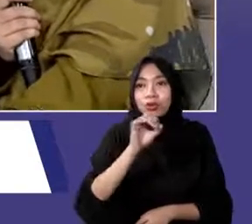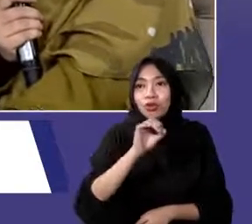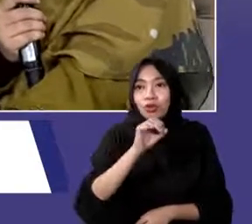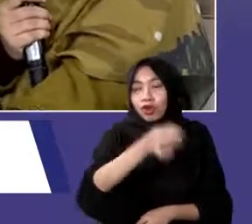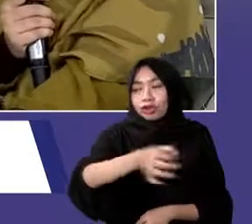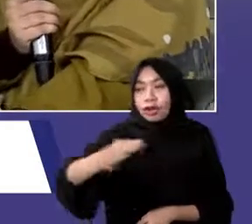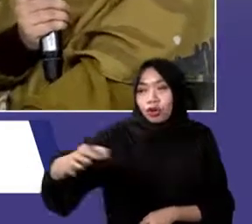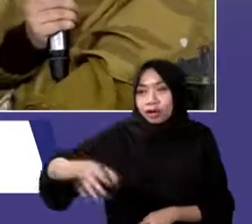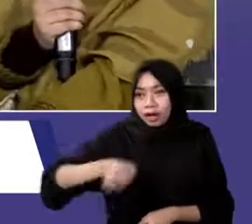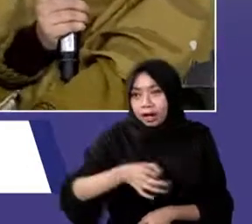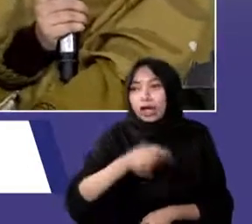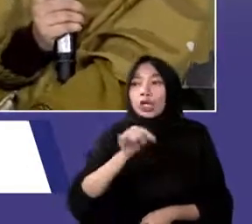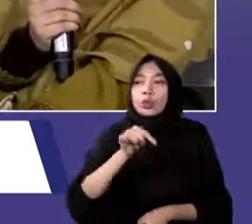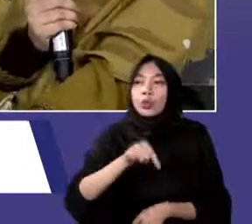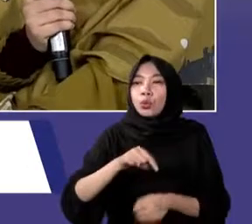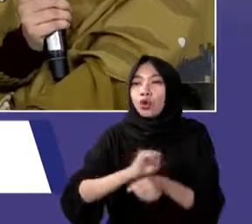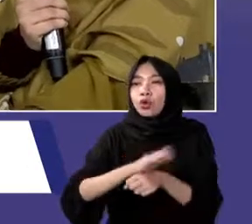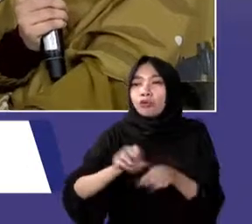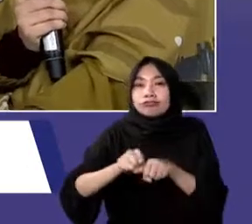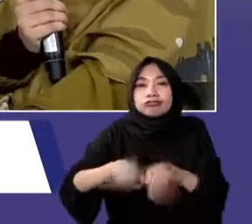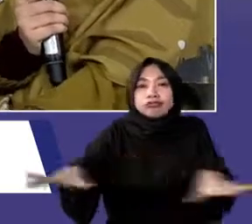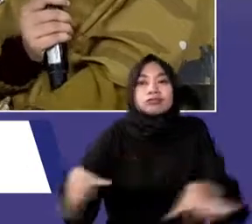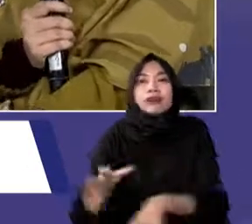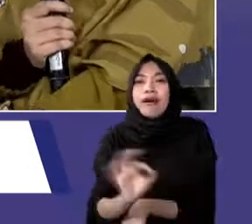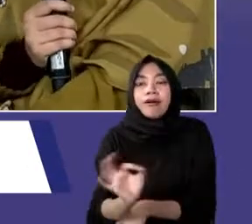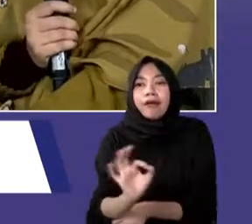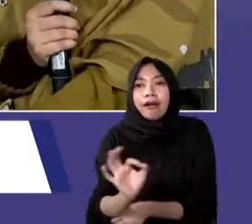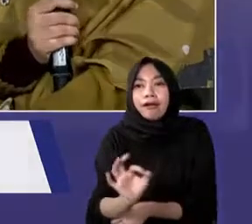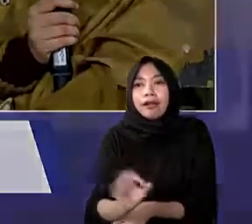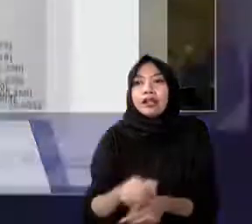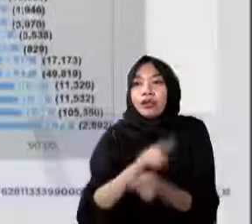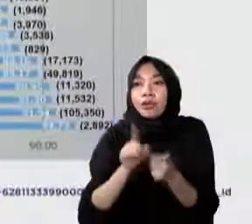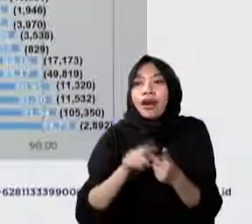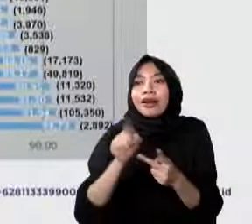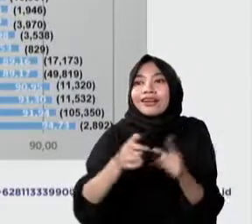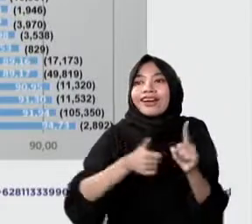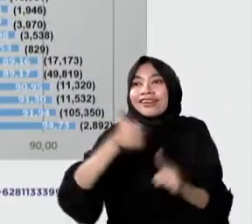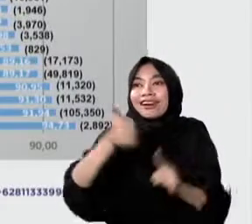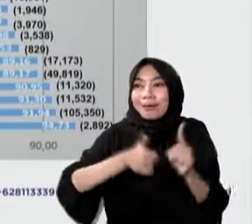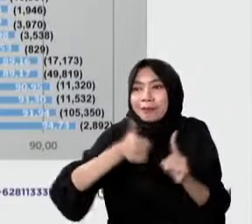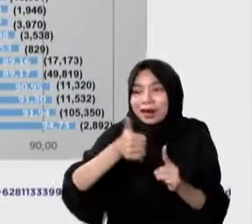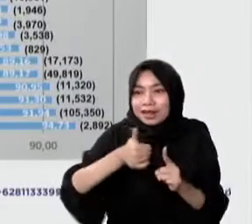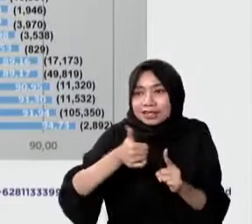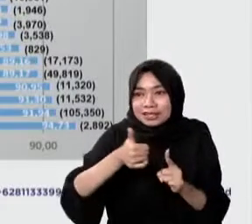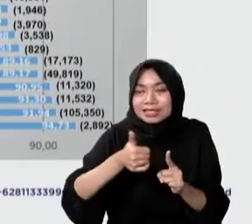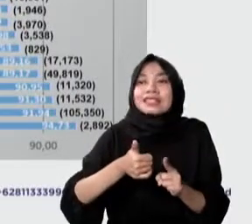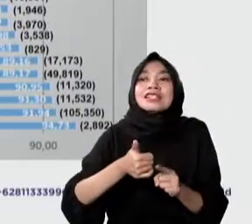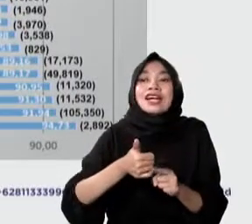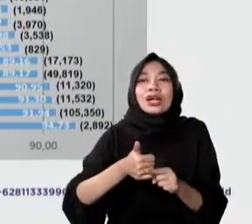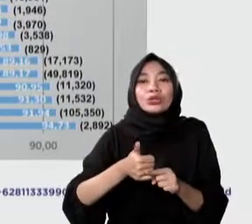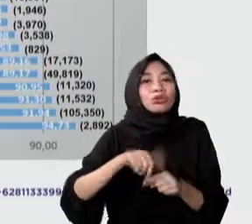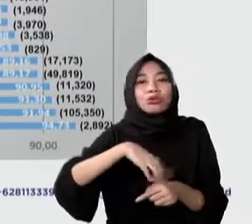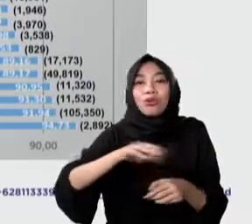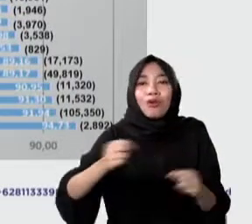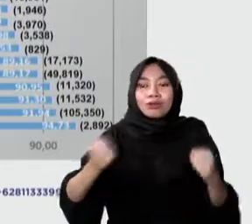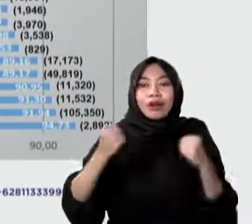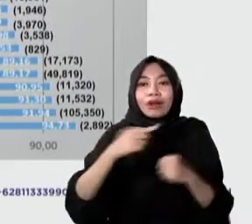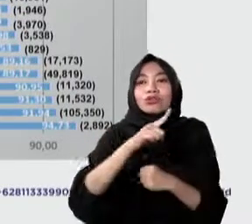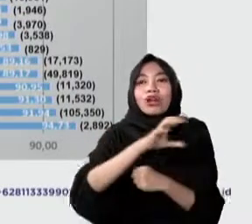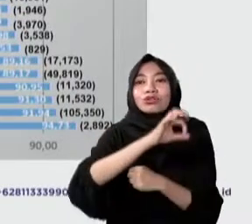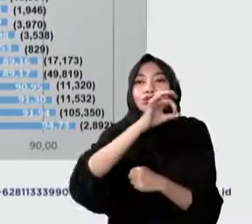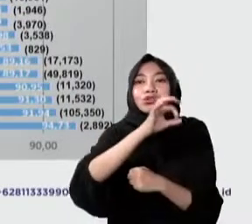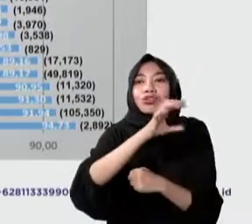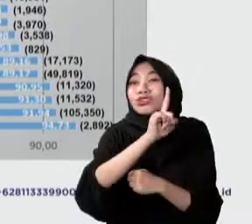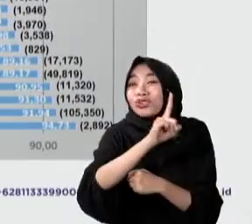kasus COVID-19. Kemudian kita lihat ada 16 kabupaten kota dengan angka kesembuhan 100%. Ini udah nggak ada